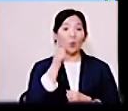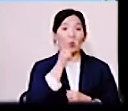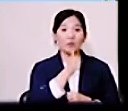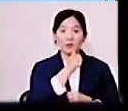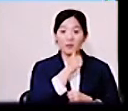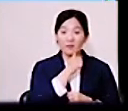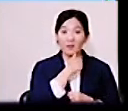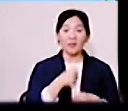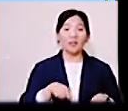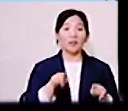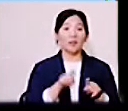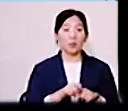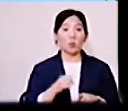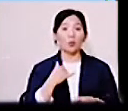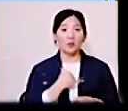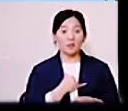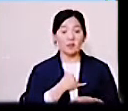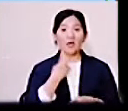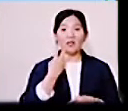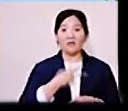кодирования. Итак, у нас